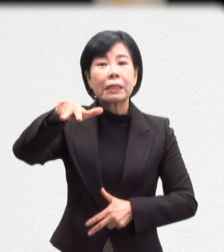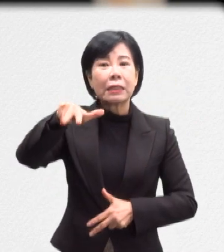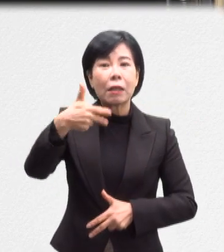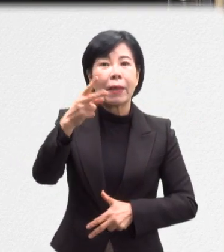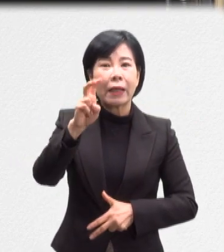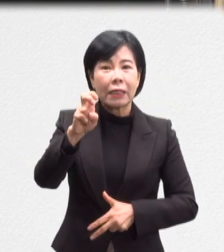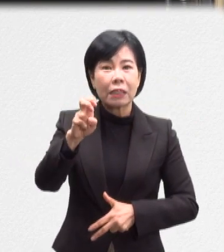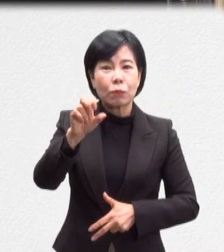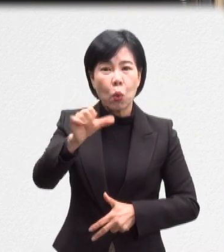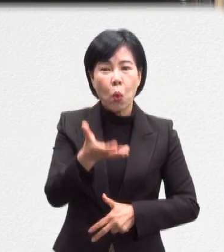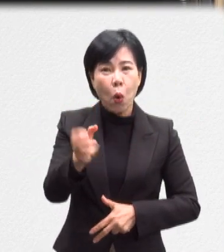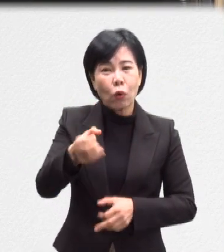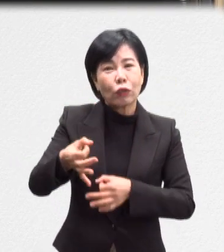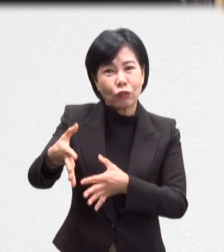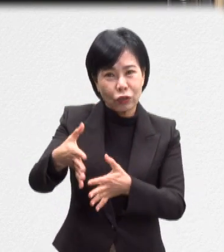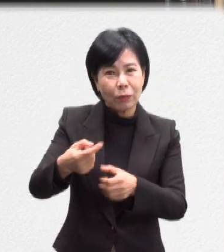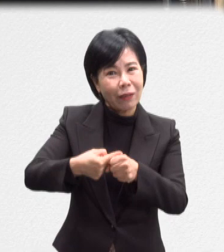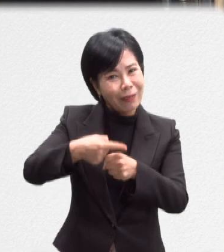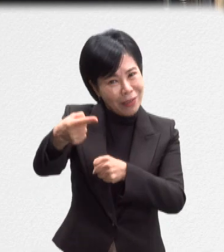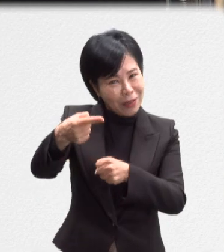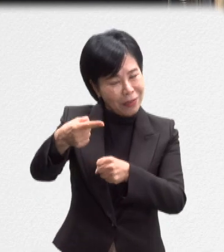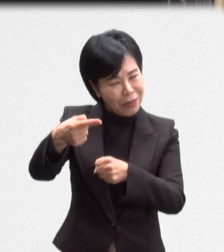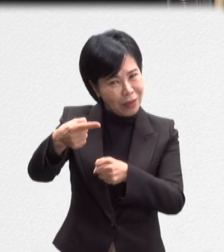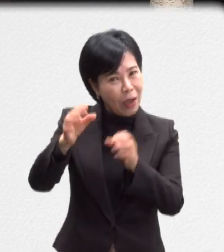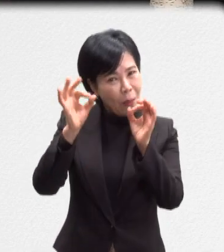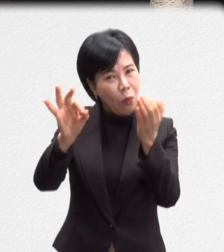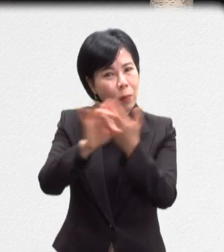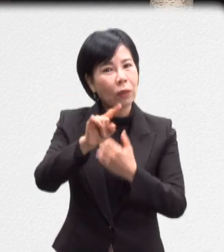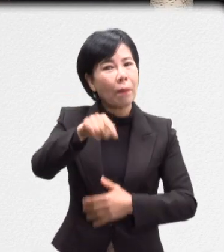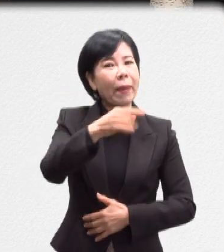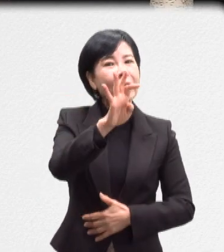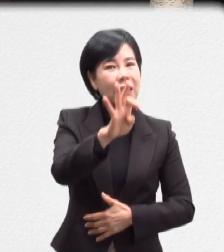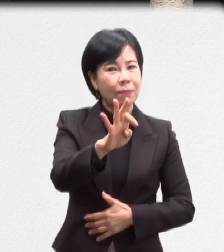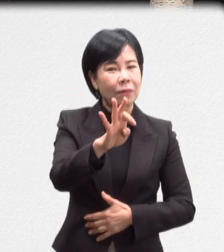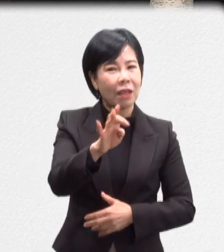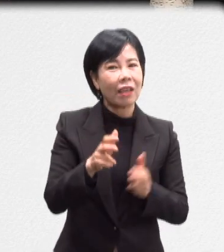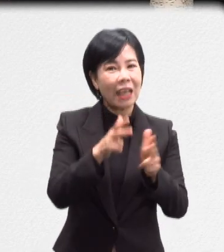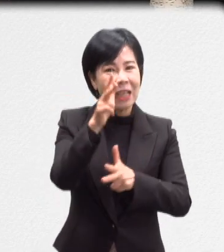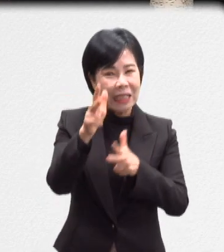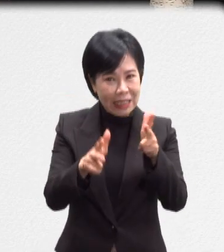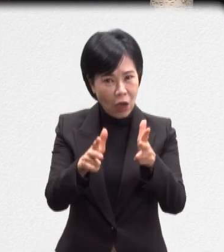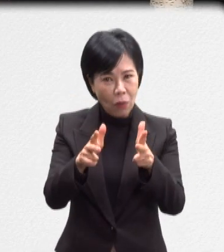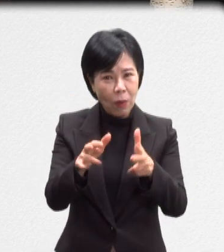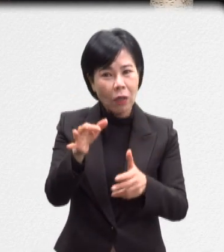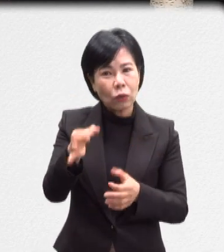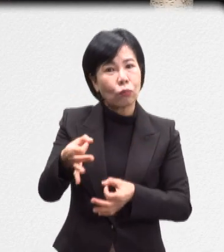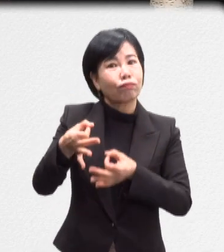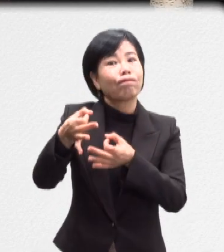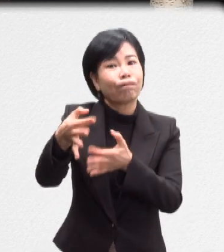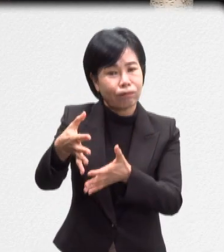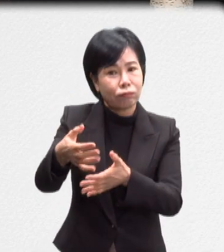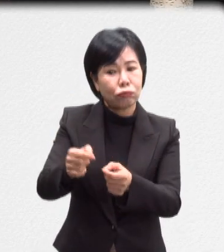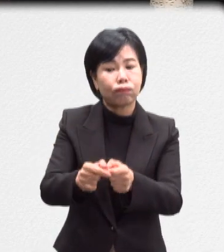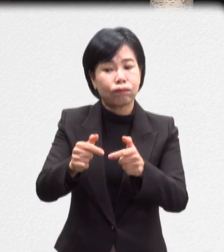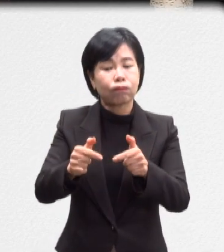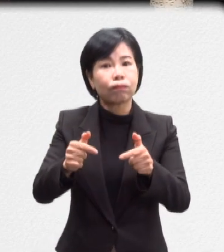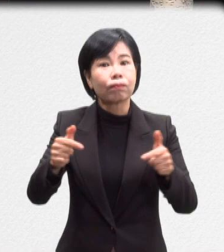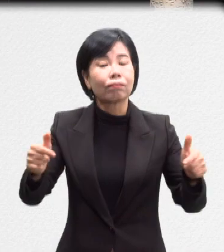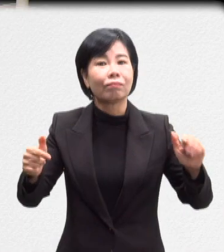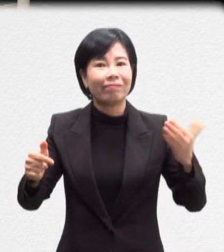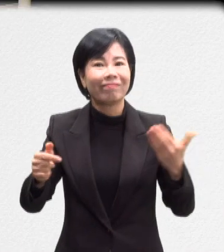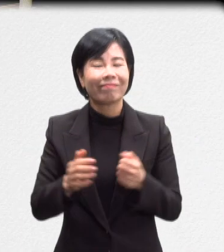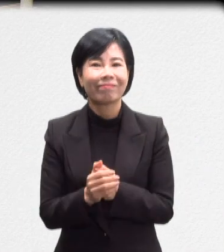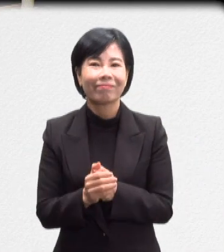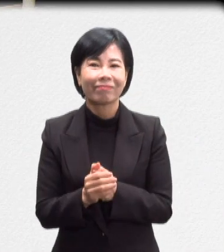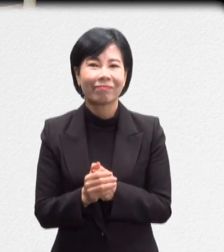투입이 되고 내년도 같은 경우 이제 편성 기준으로 보게 되면 그 114개 사업에 931억이 투입되는 등 그 꾸준히 확장해